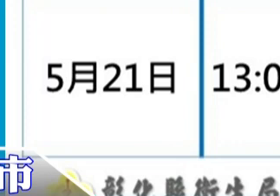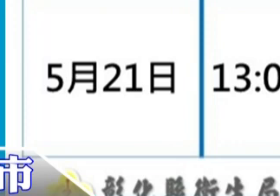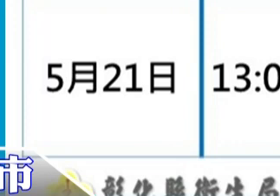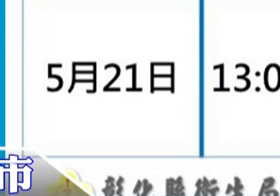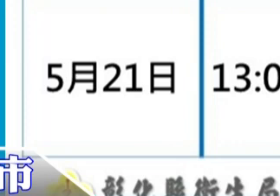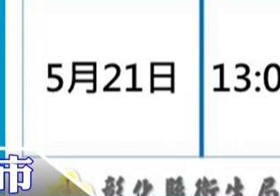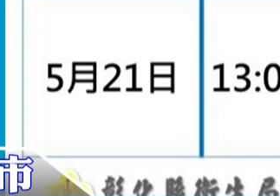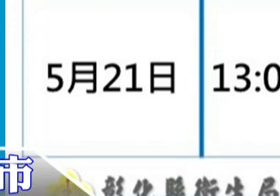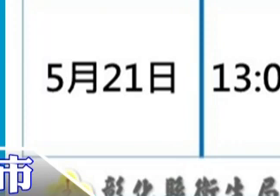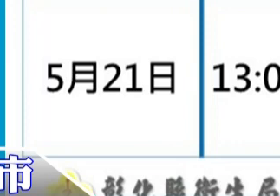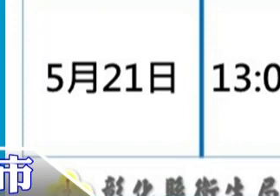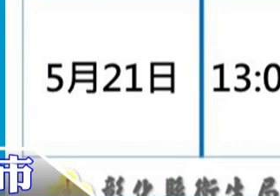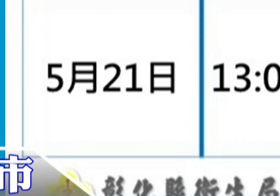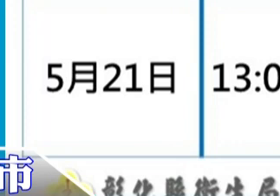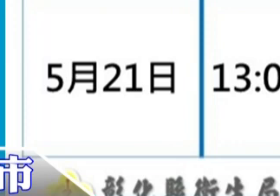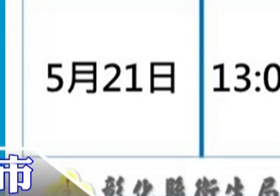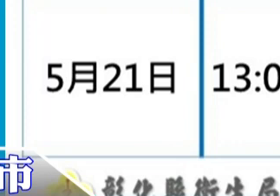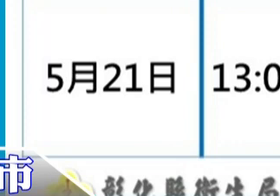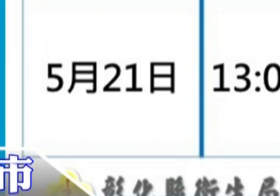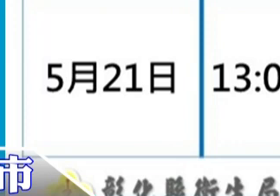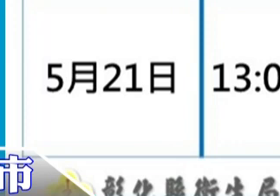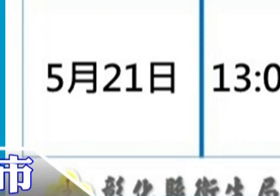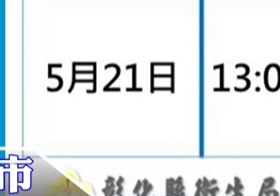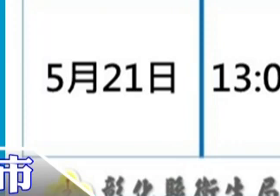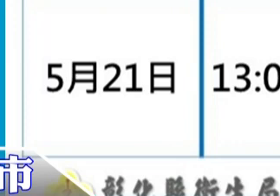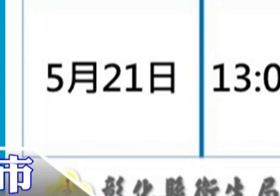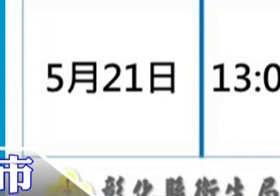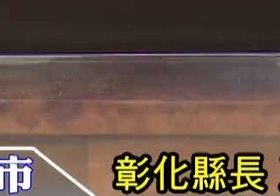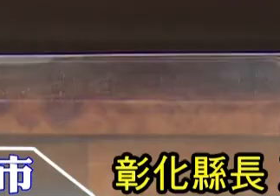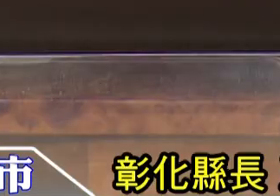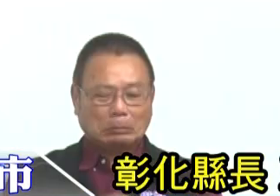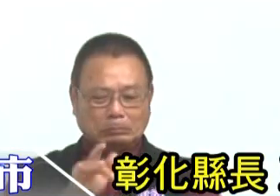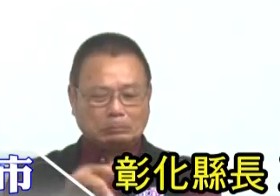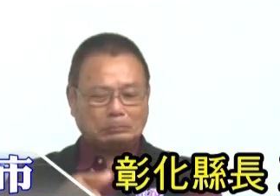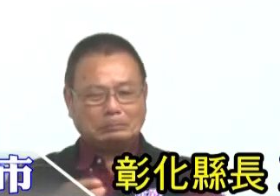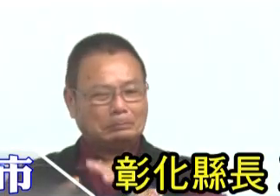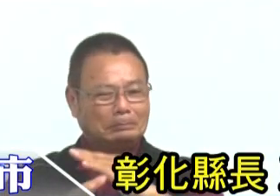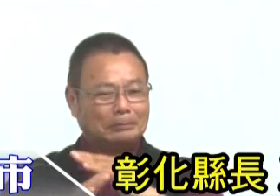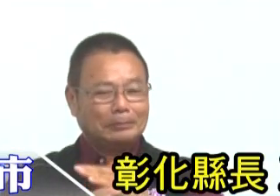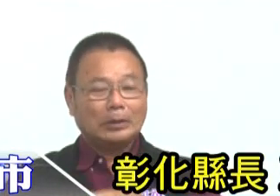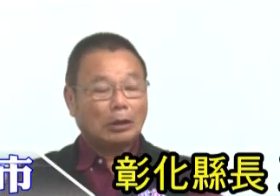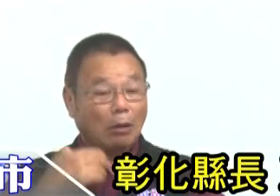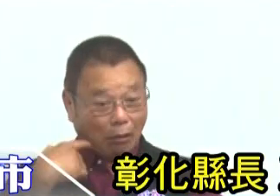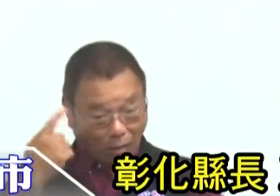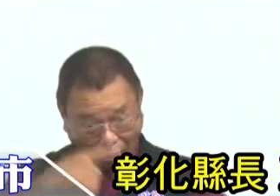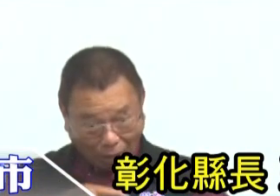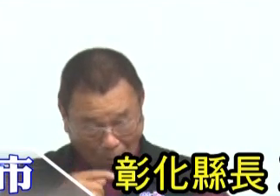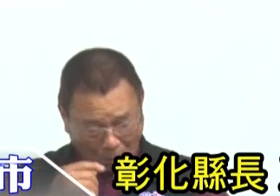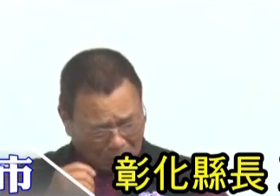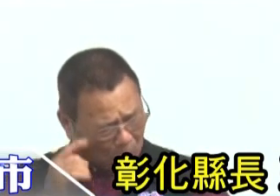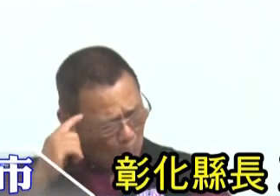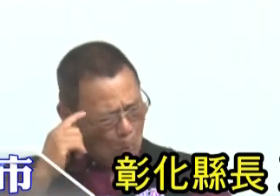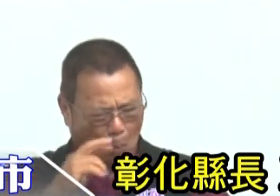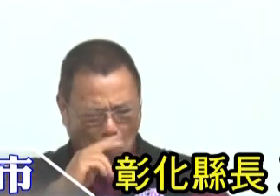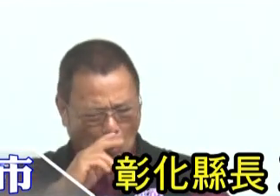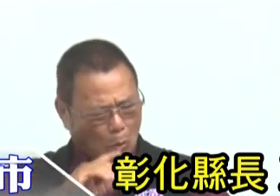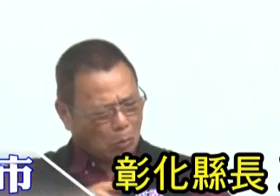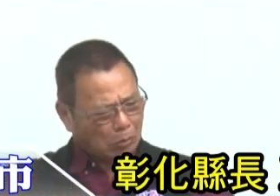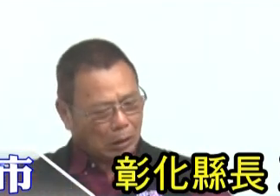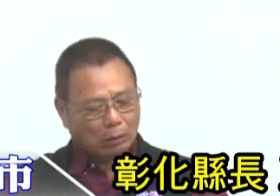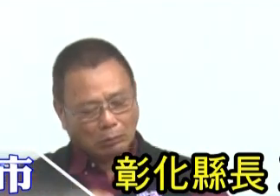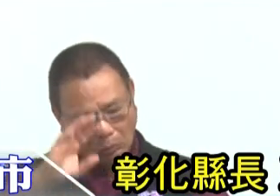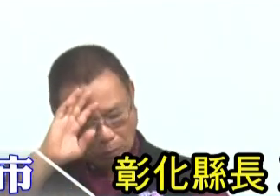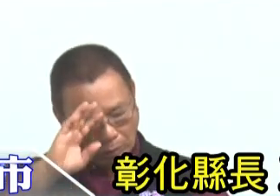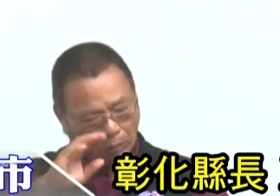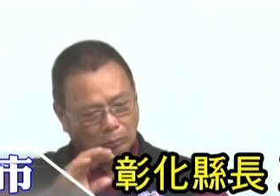要做好自主管理。那在这个状况之下，有任何身体不适，请你快点到我们的医疗